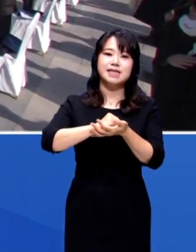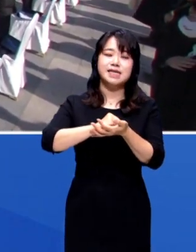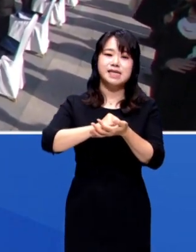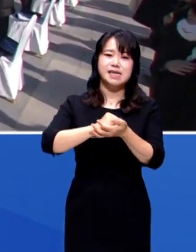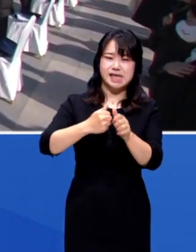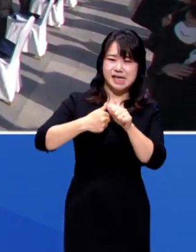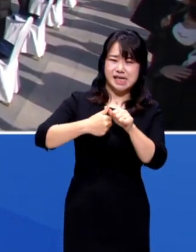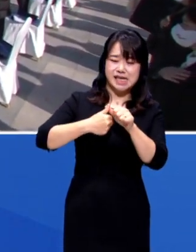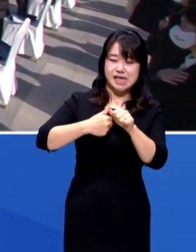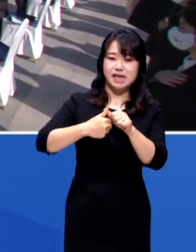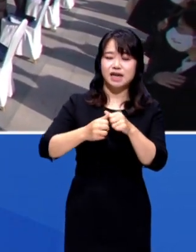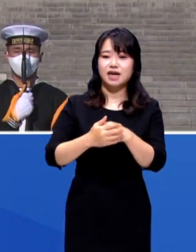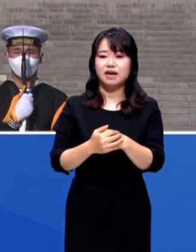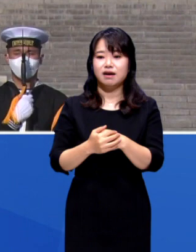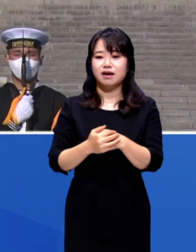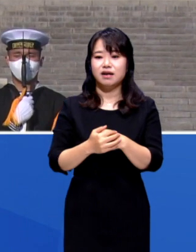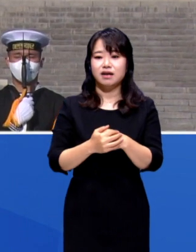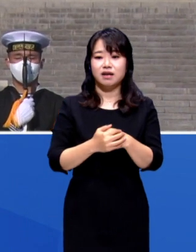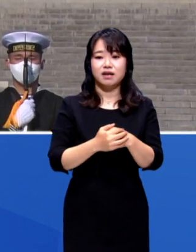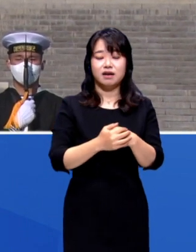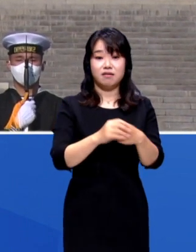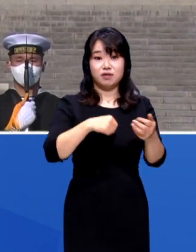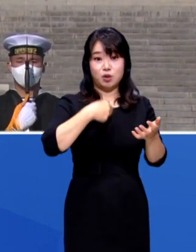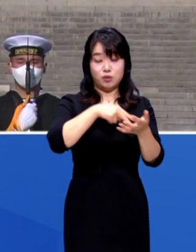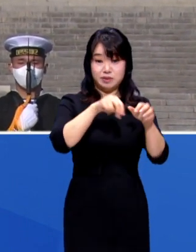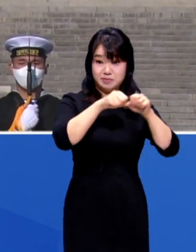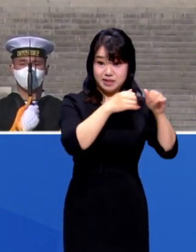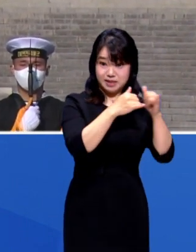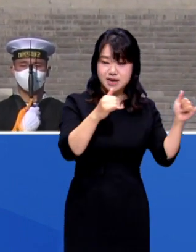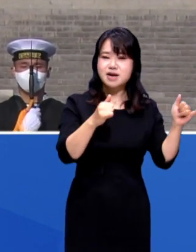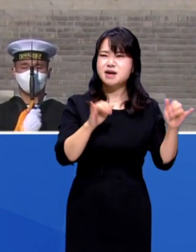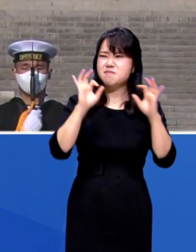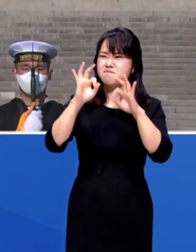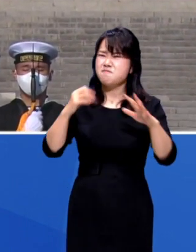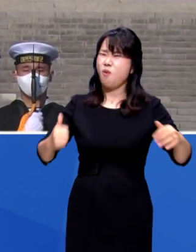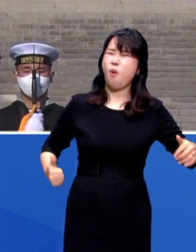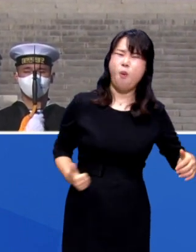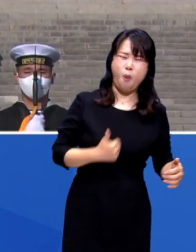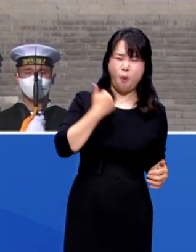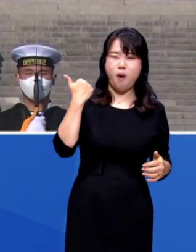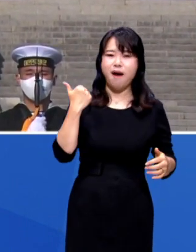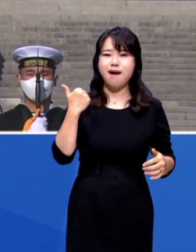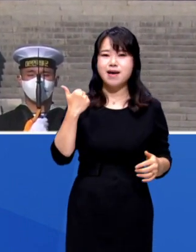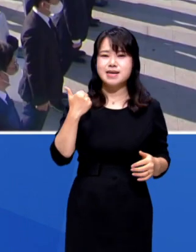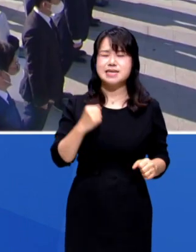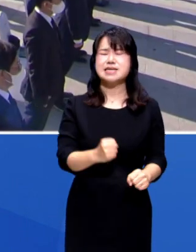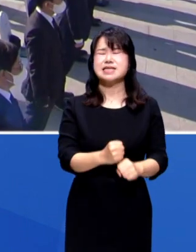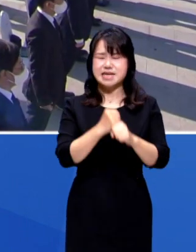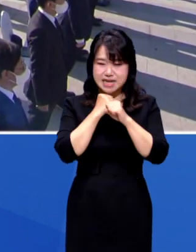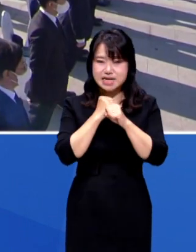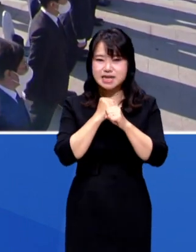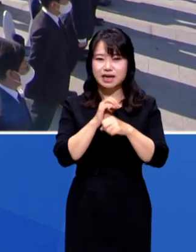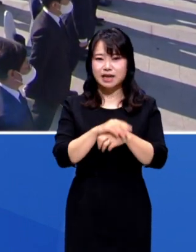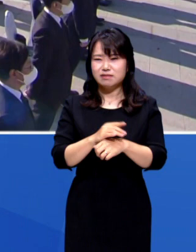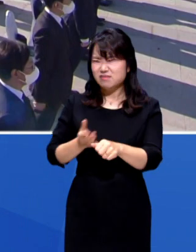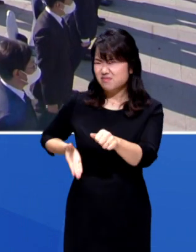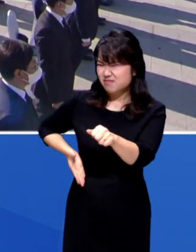네. 이에 선열들께서는 비분관계하셔가지고 자결하시거나 아니면은 암살단 조직,